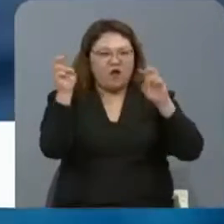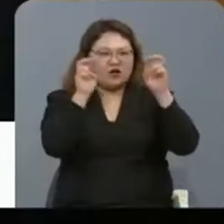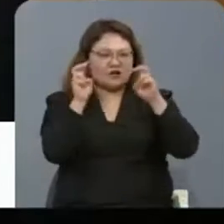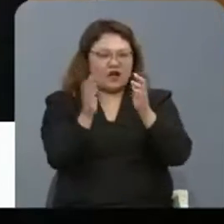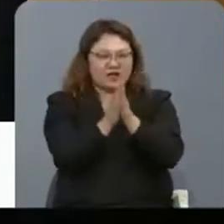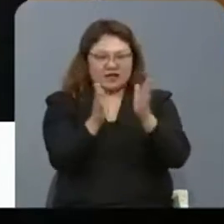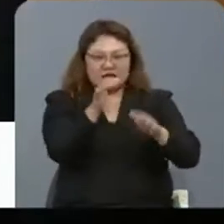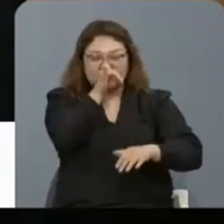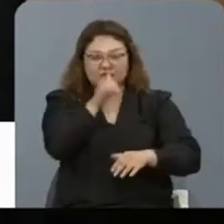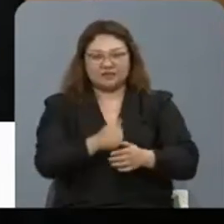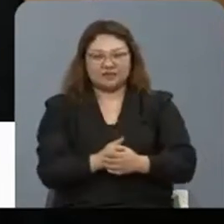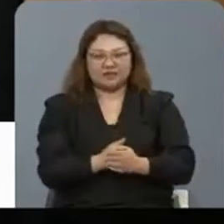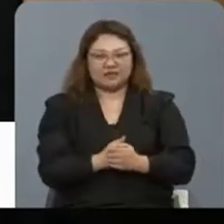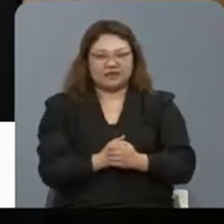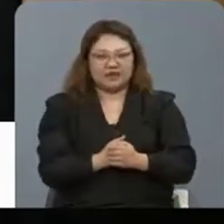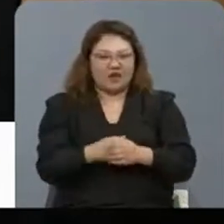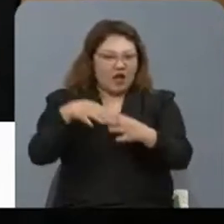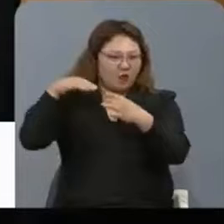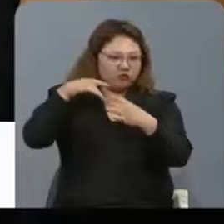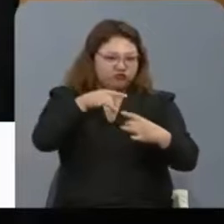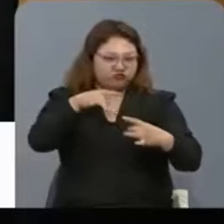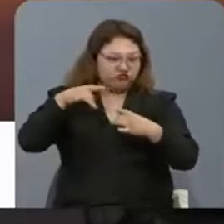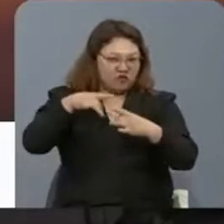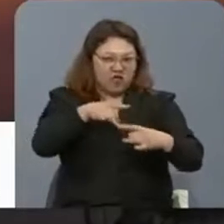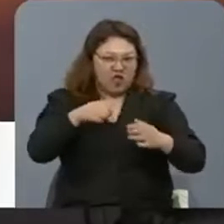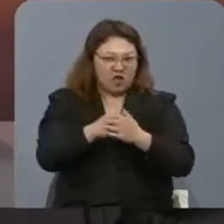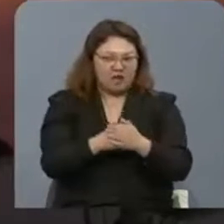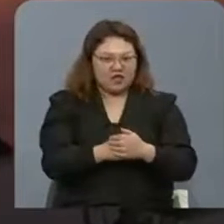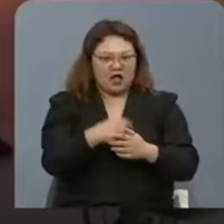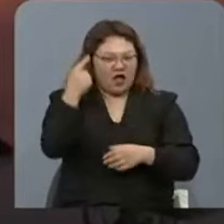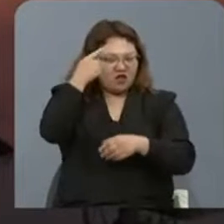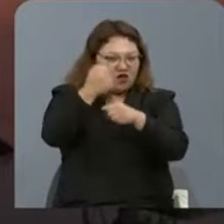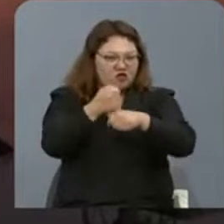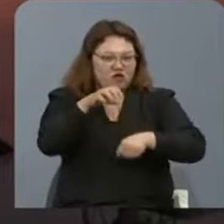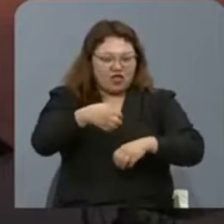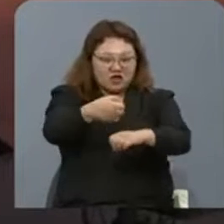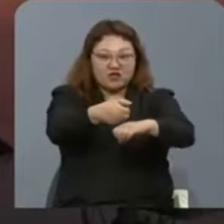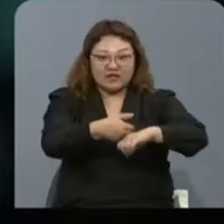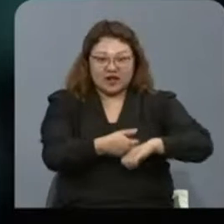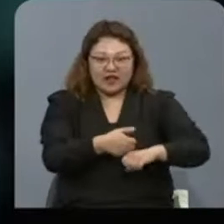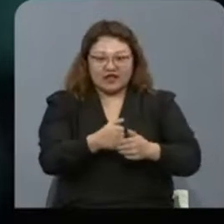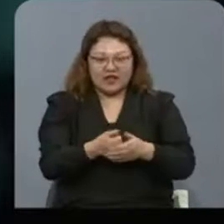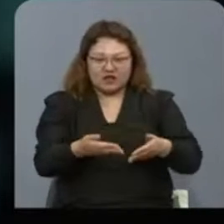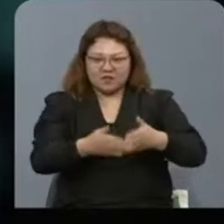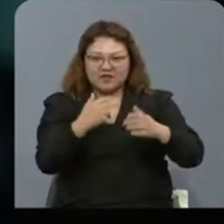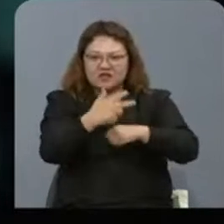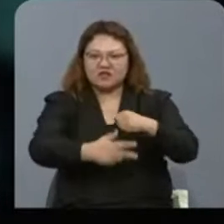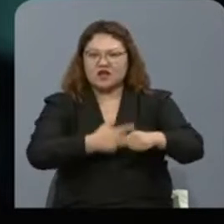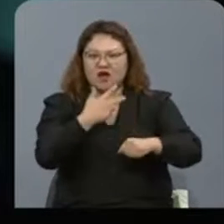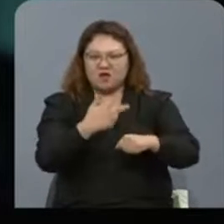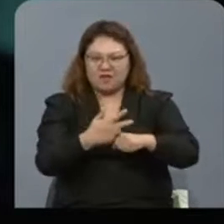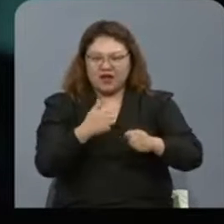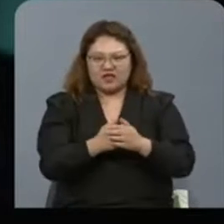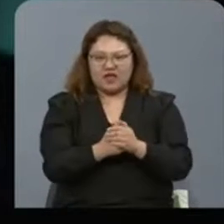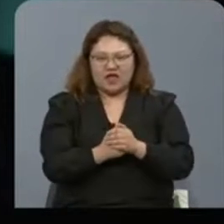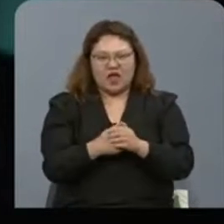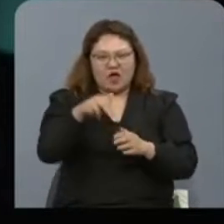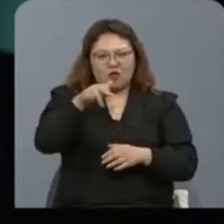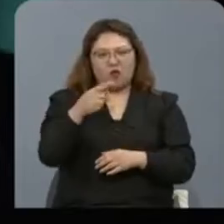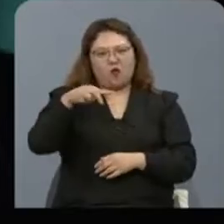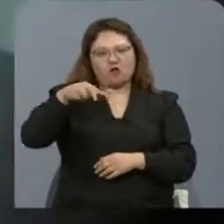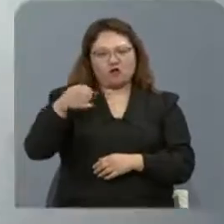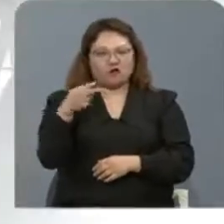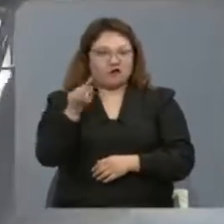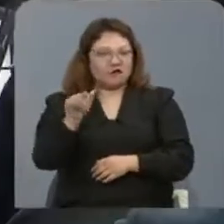있었습니다. 위성 데이터를 받아 항공우주연구원에 전달한 건데 설립한 지 7년 만에 코스닥 상장을 앞두고